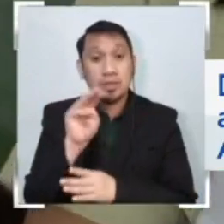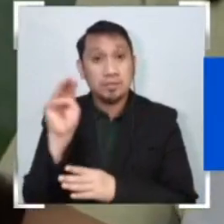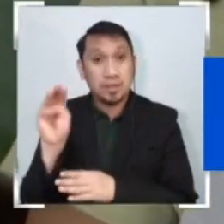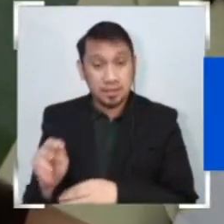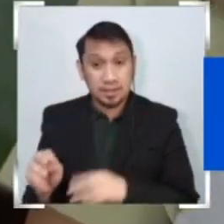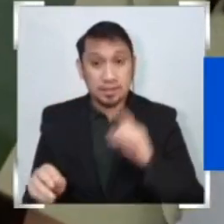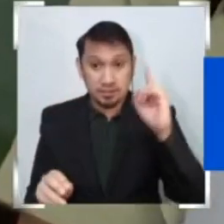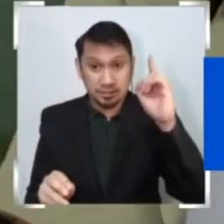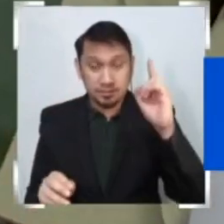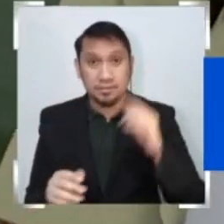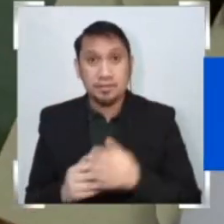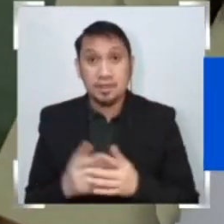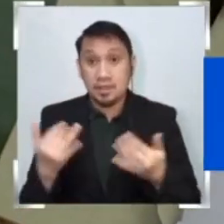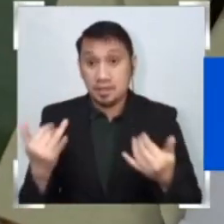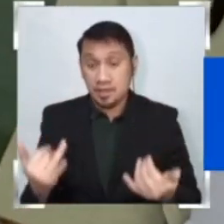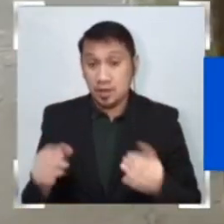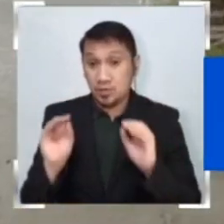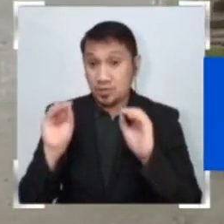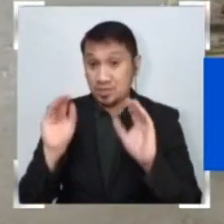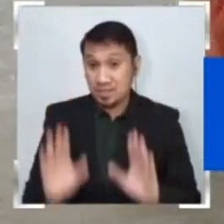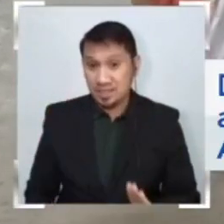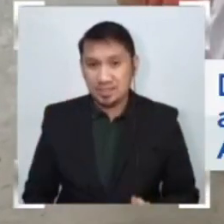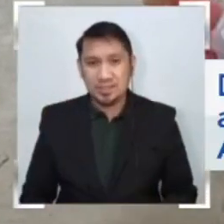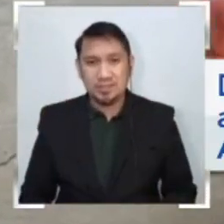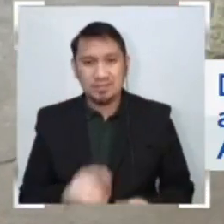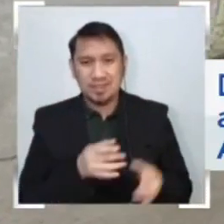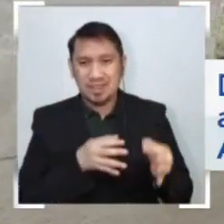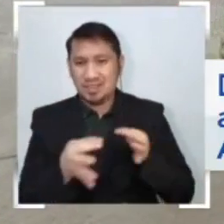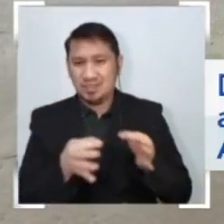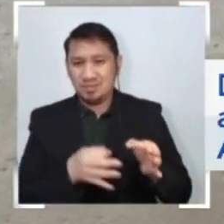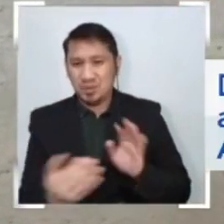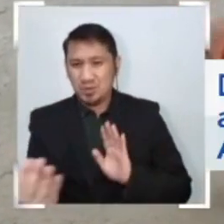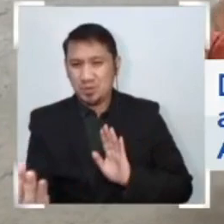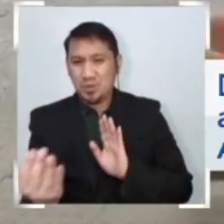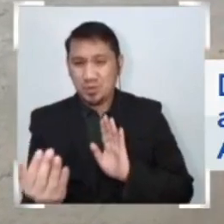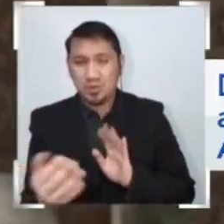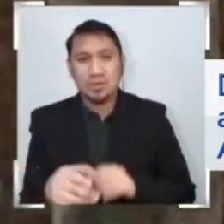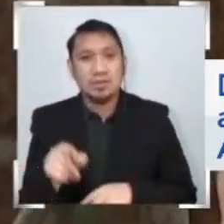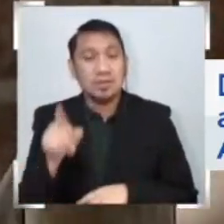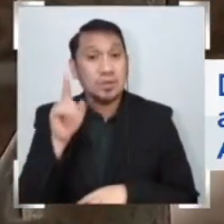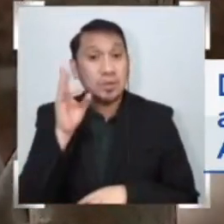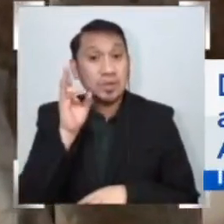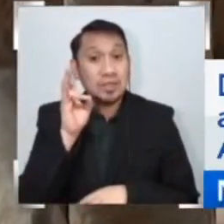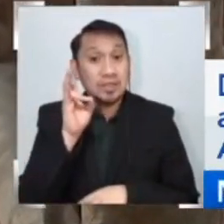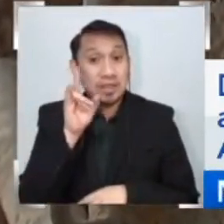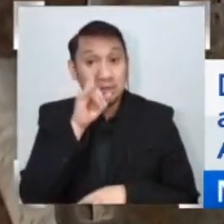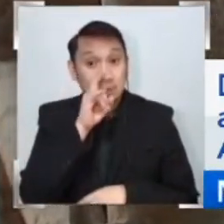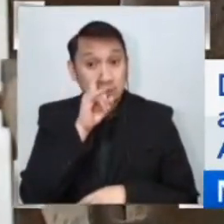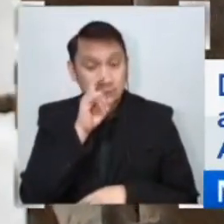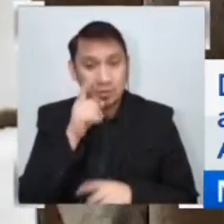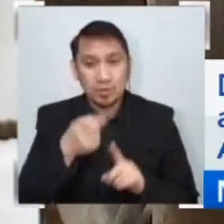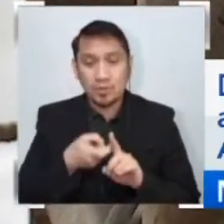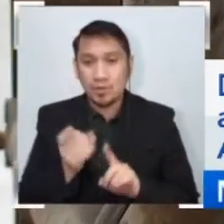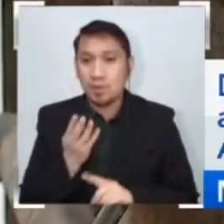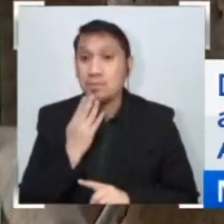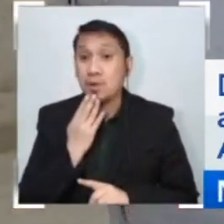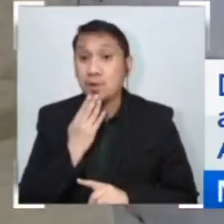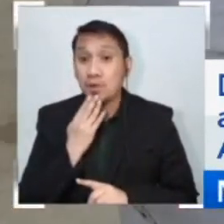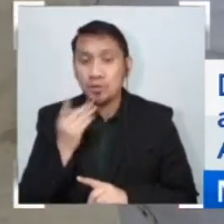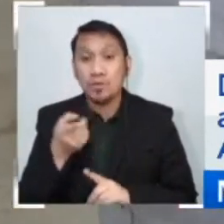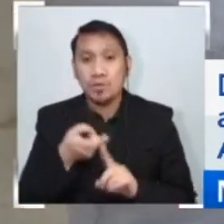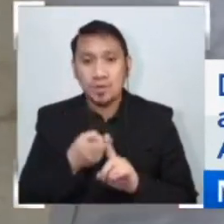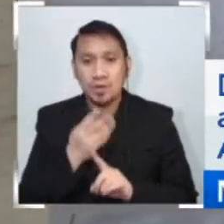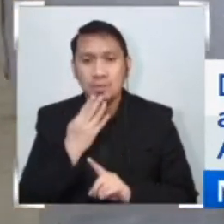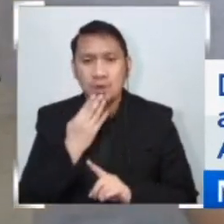tapos si teacher yung nag-explain personally. Kaya ang wish ng 7 taong gulang na transferee mula Bacolod na si Bella magtuloy-tuloy na sana